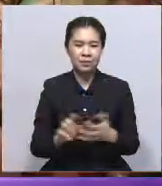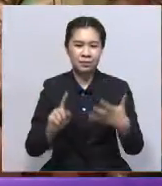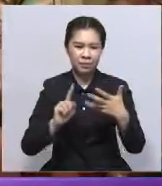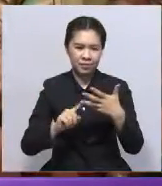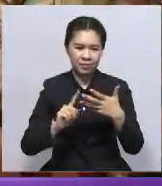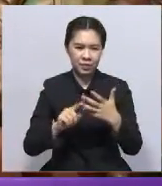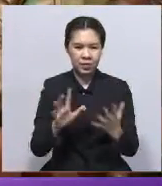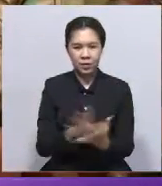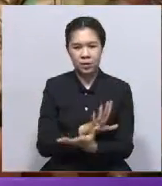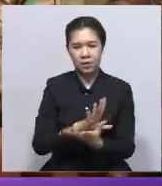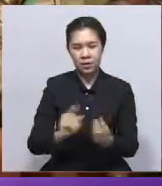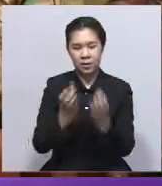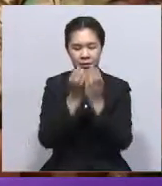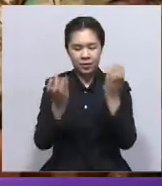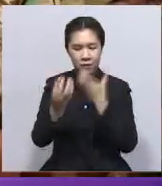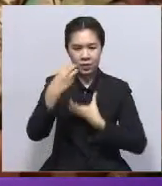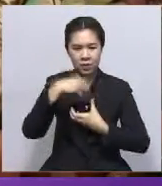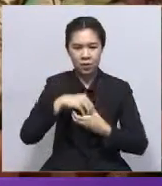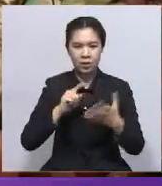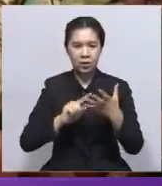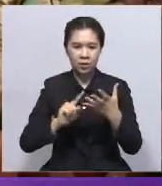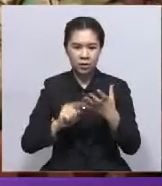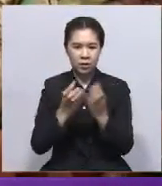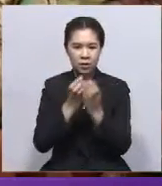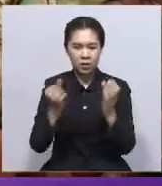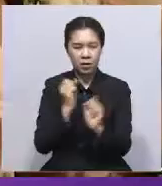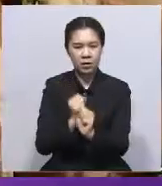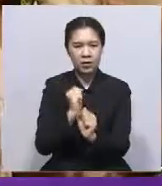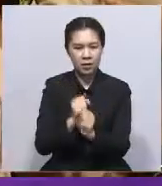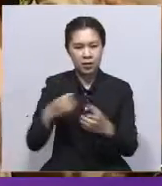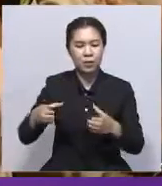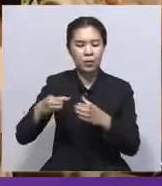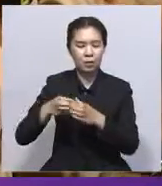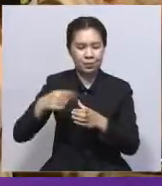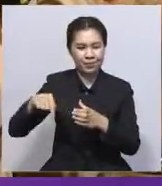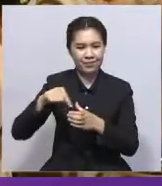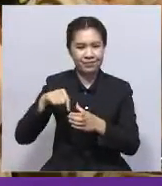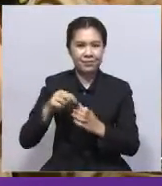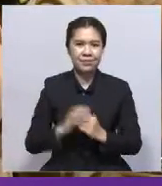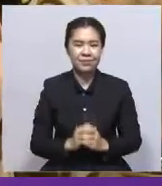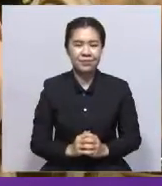ดัชนีวัฒนธรรมคุณธรรมในองค์กรและดัชนีคุณธรรมการทำงานในหน่วยงานค่ะ